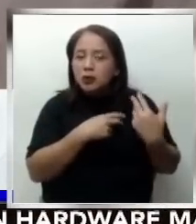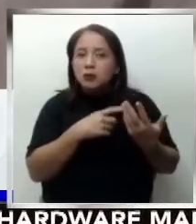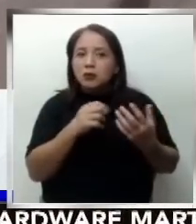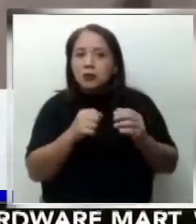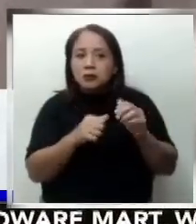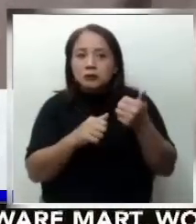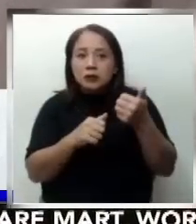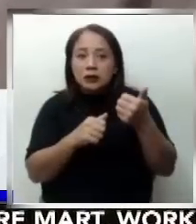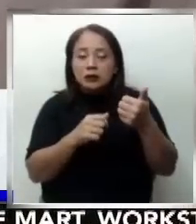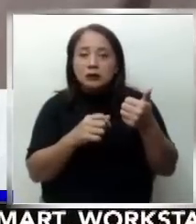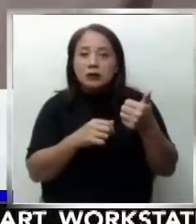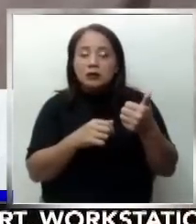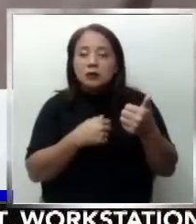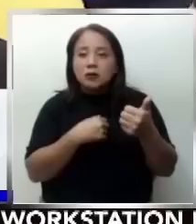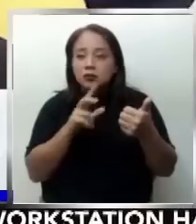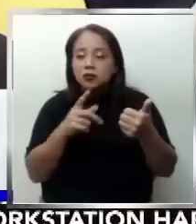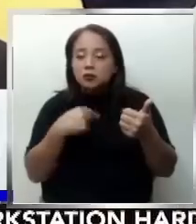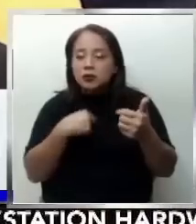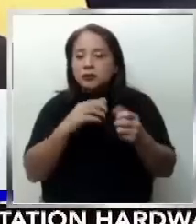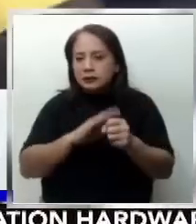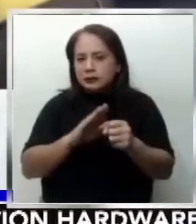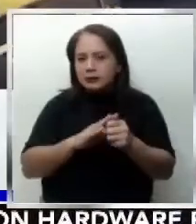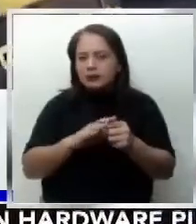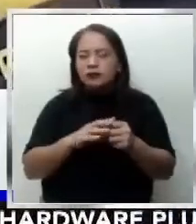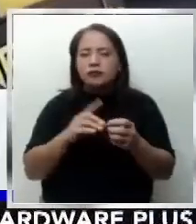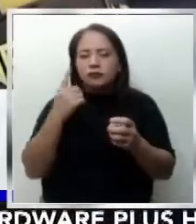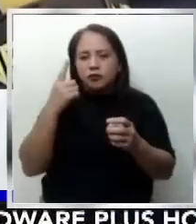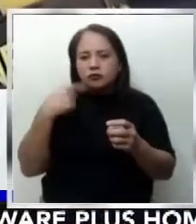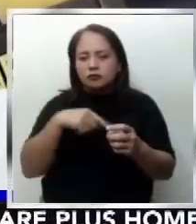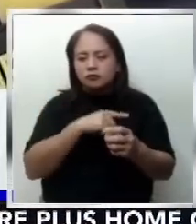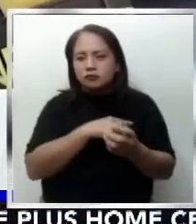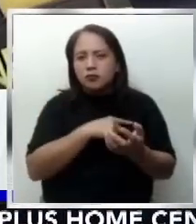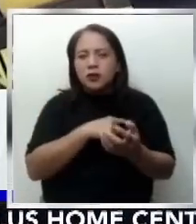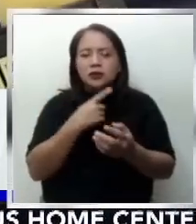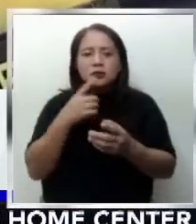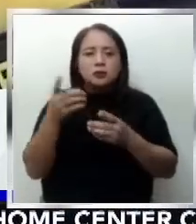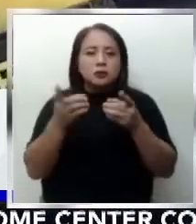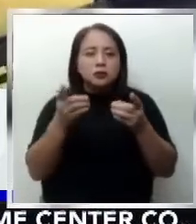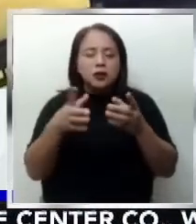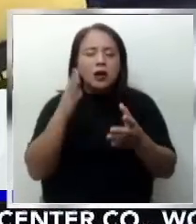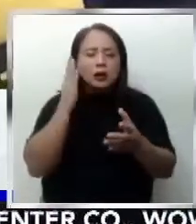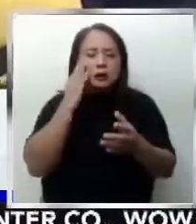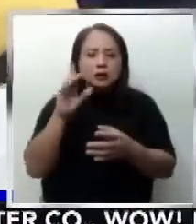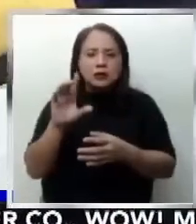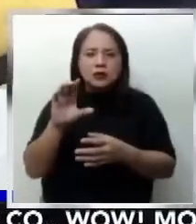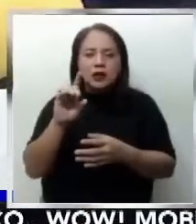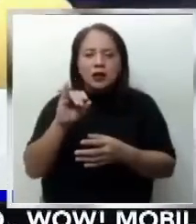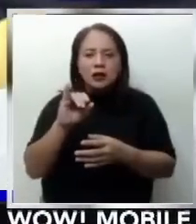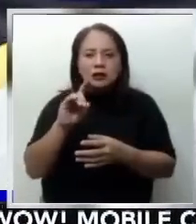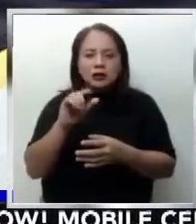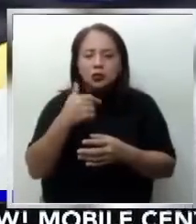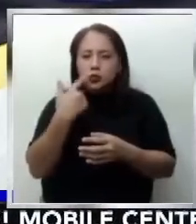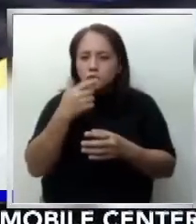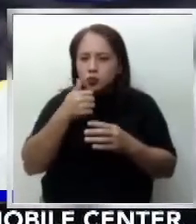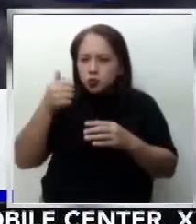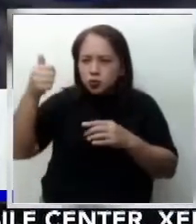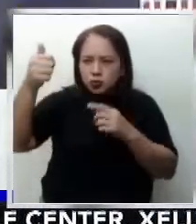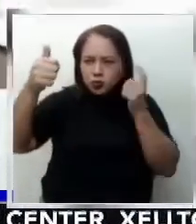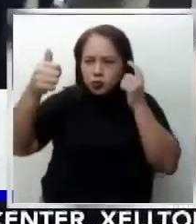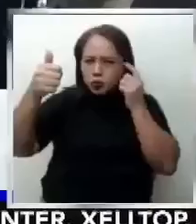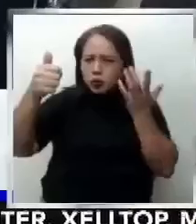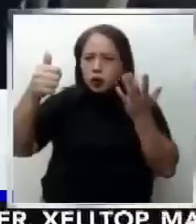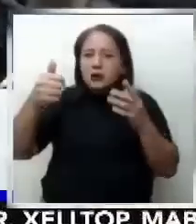pulis, mas mainam para sa lahat. Sabi ng direktor, tukoy na ng CIDG ang posibleng mastermind sa pagkawala ng 34 na